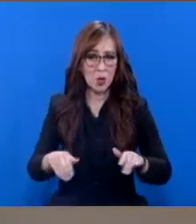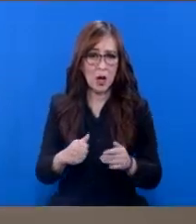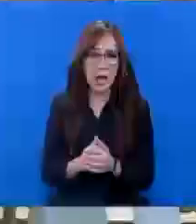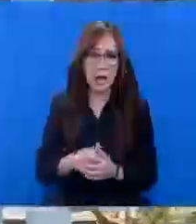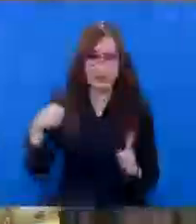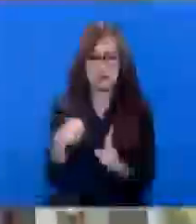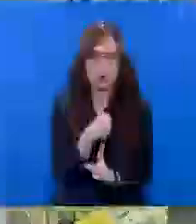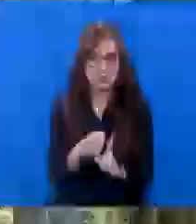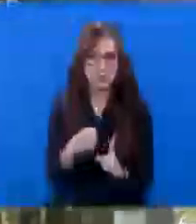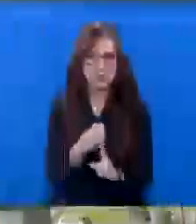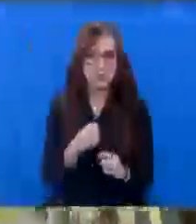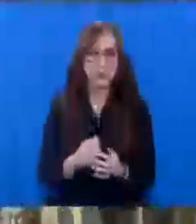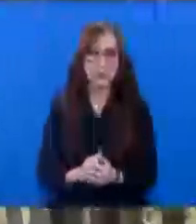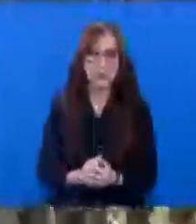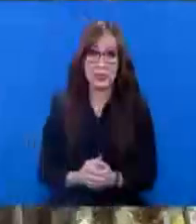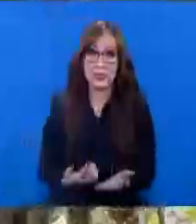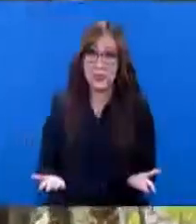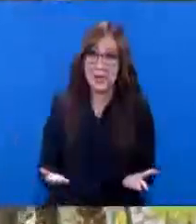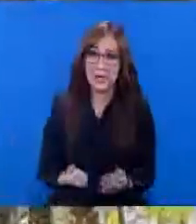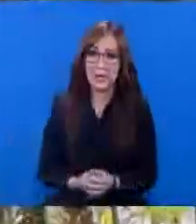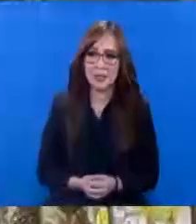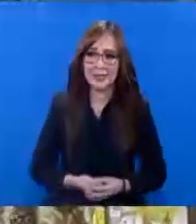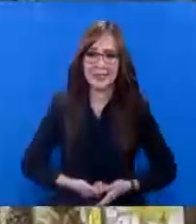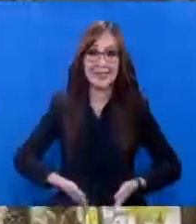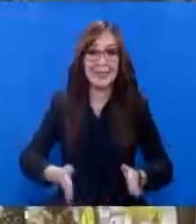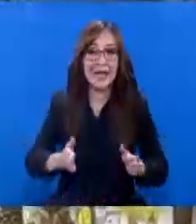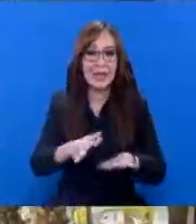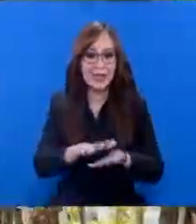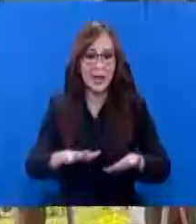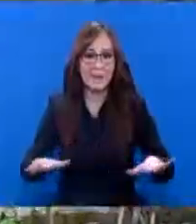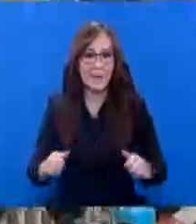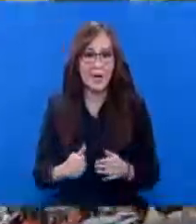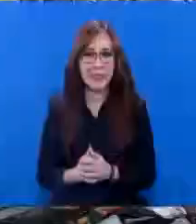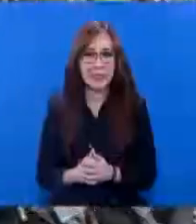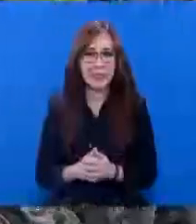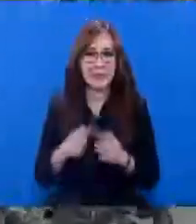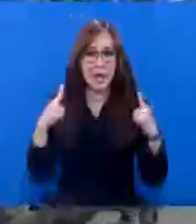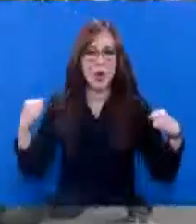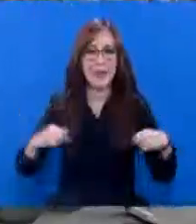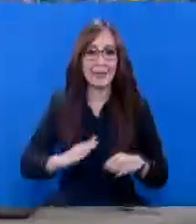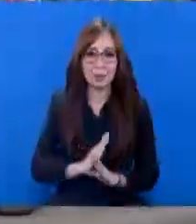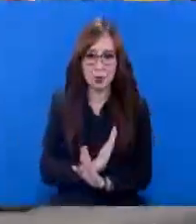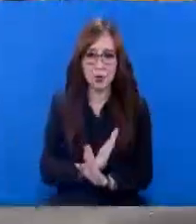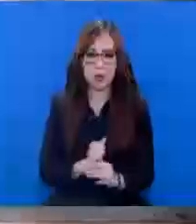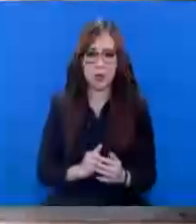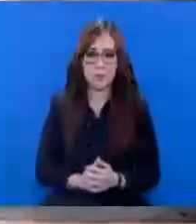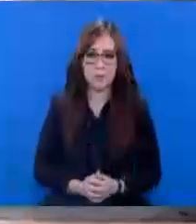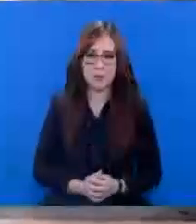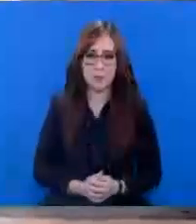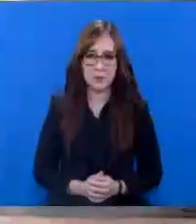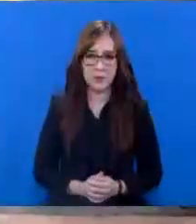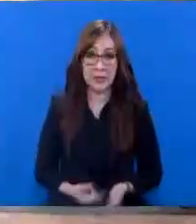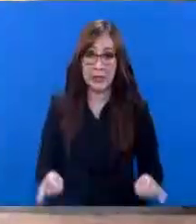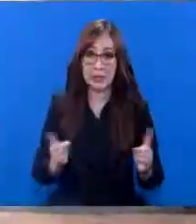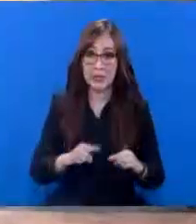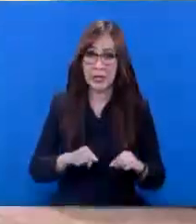lainnya. Kejadian ini terjadi di area alun-alun kota Gresik, Jawa Timur. Menurut salah satu juru parkir alun-alun kota Gresik, peristiwa